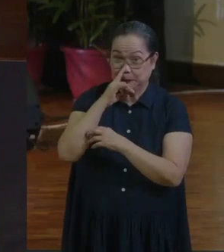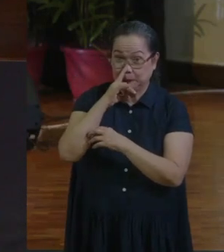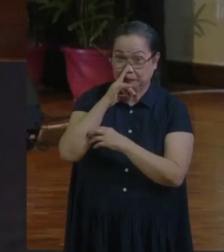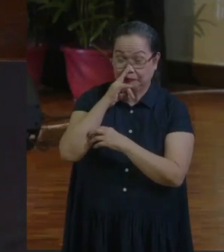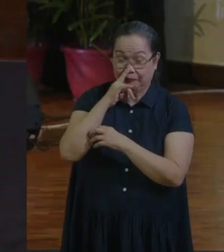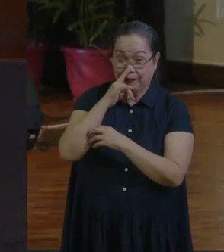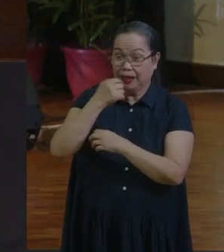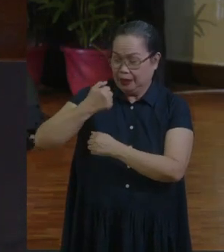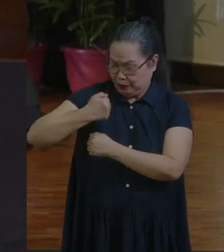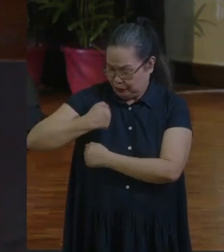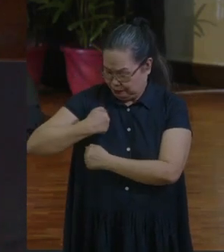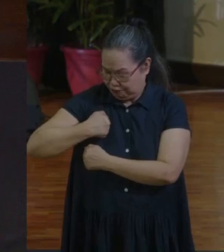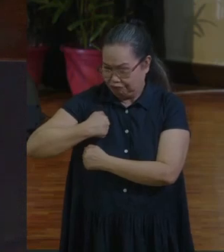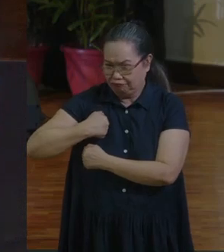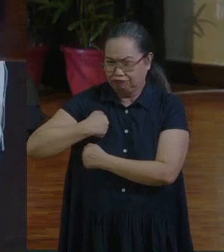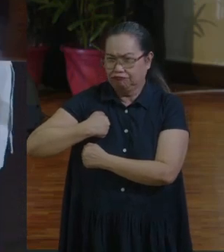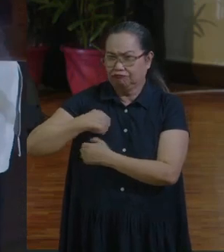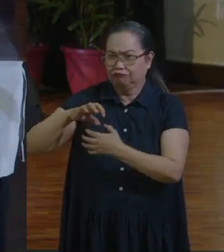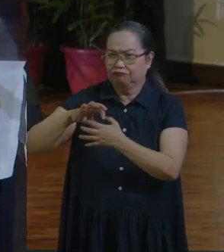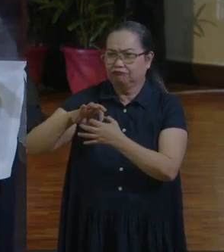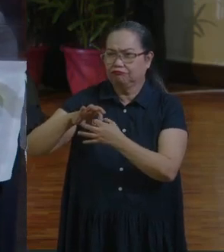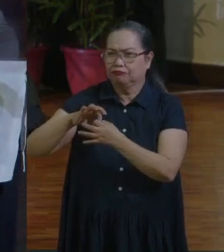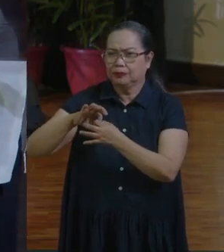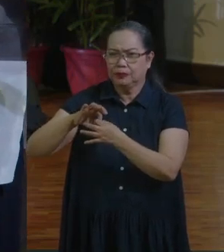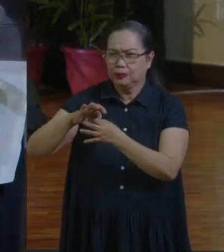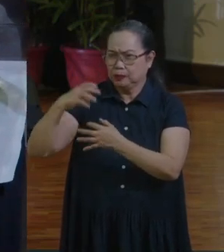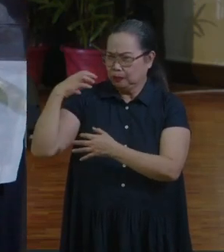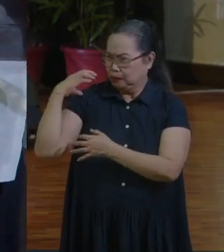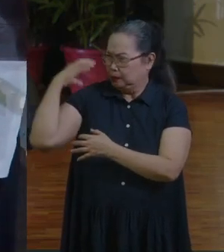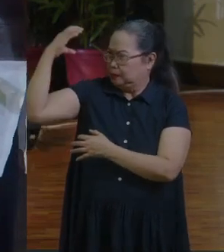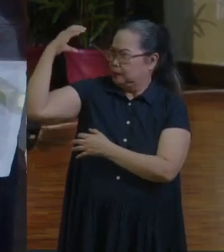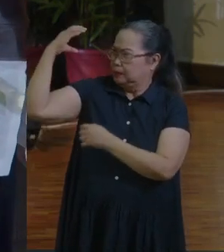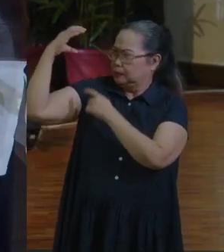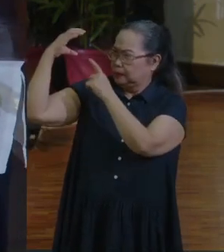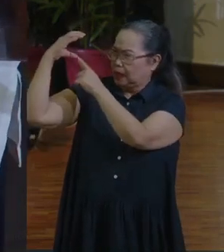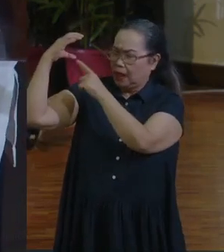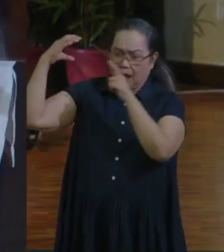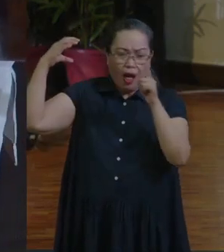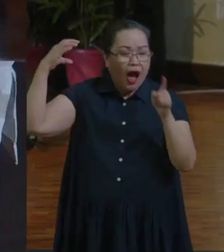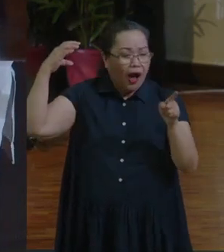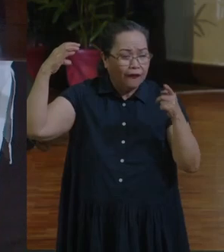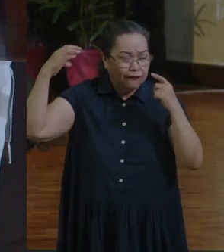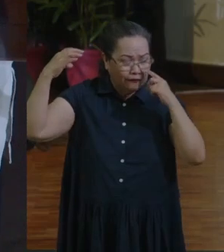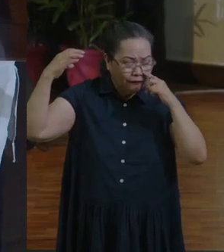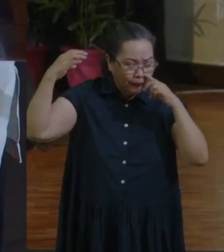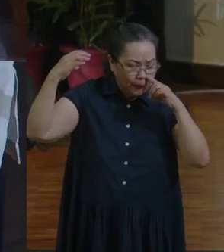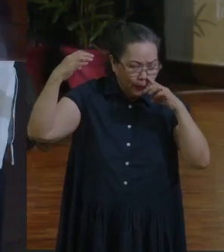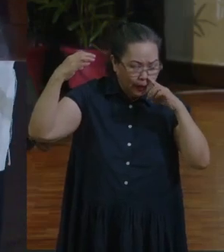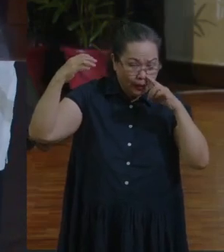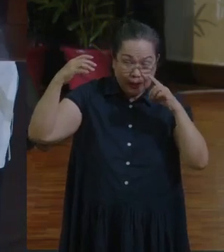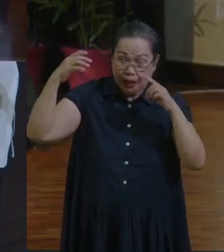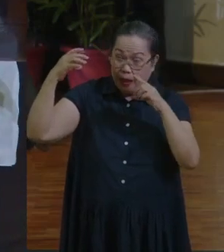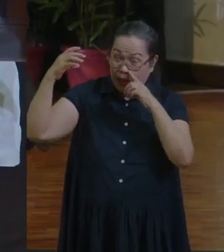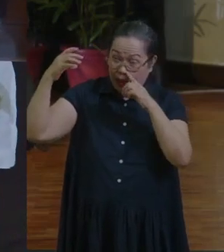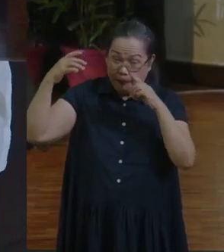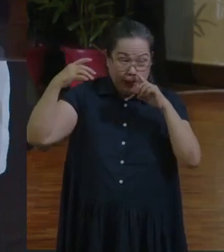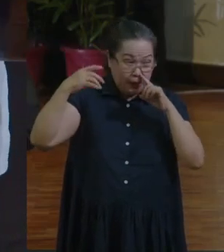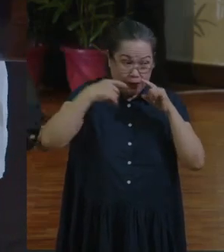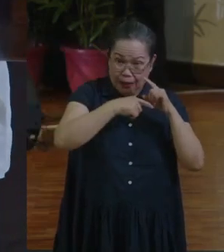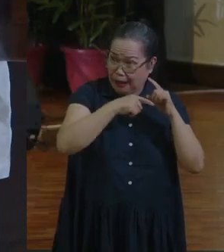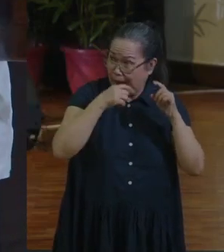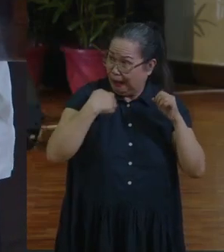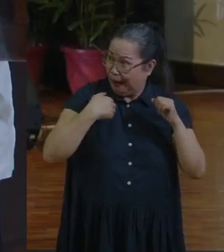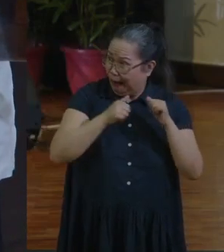isang senturyon na puno ng pananampalataya sa kanya. Ang wika nga niya, wala